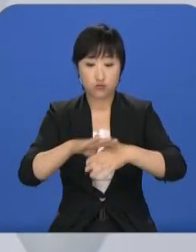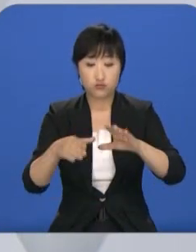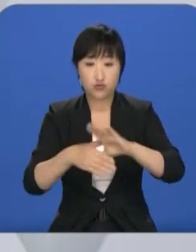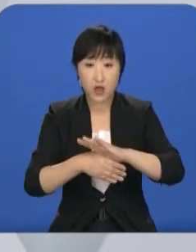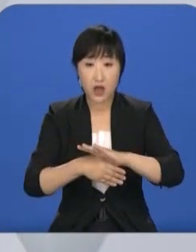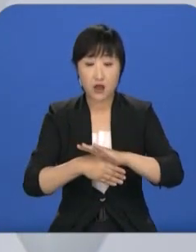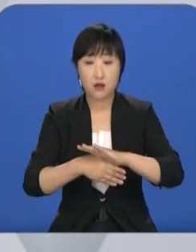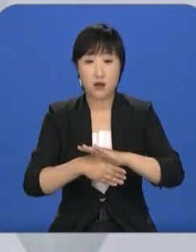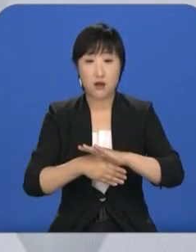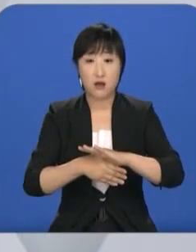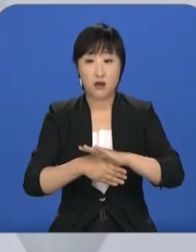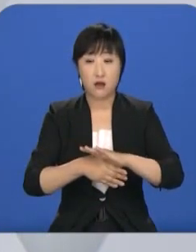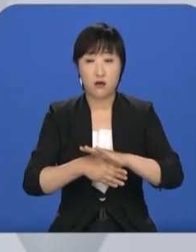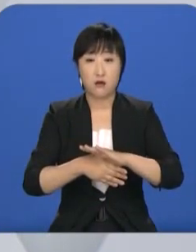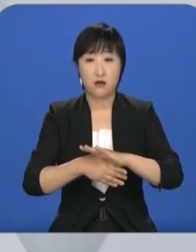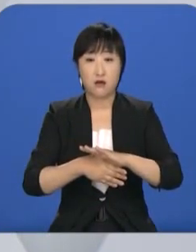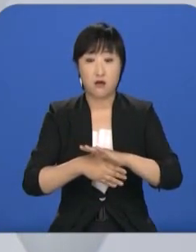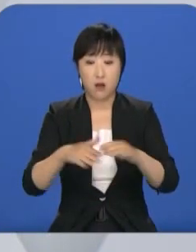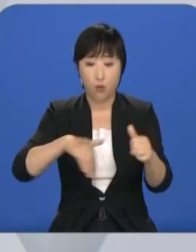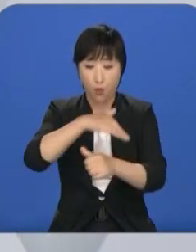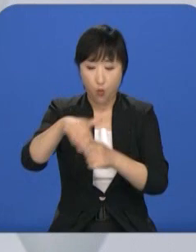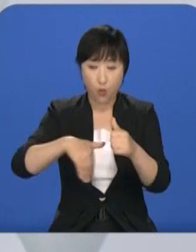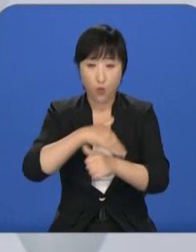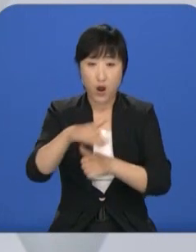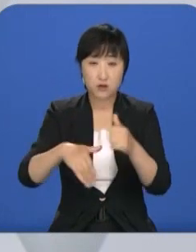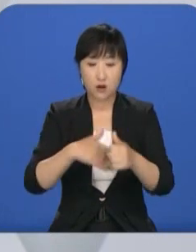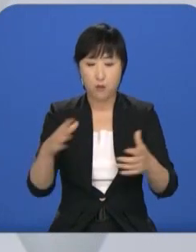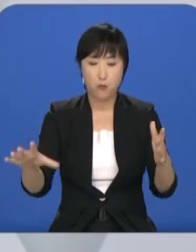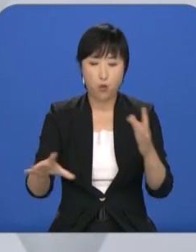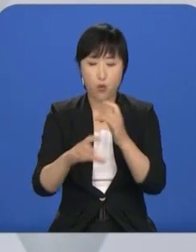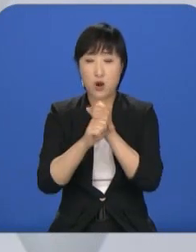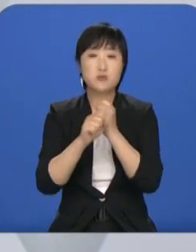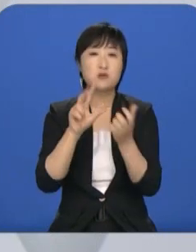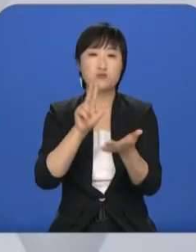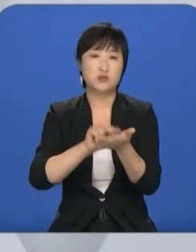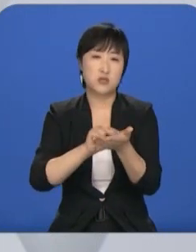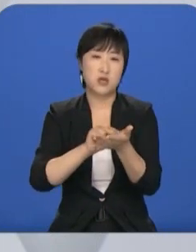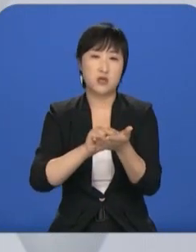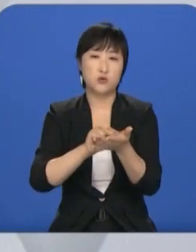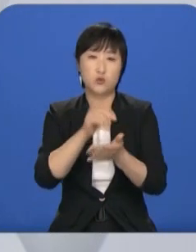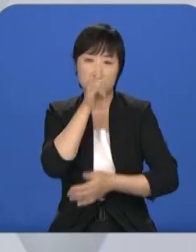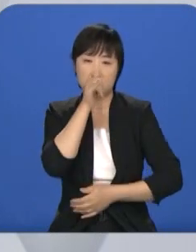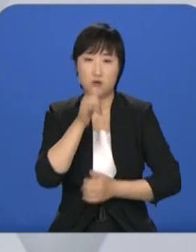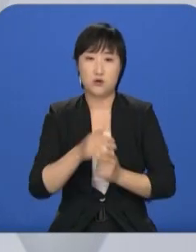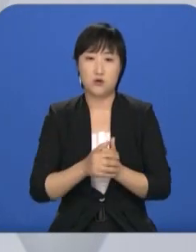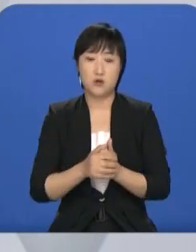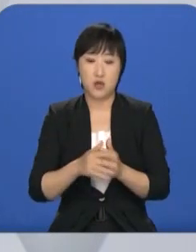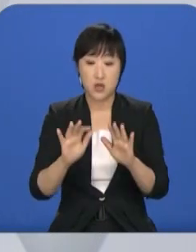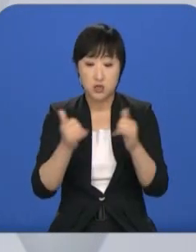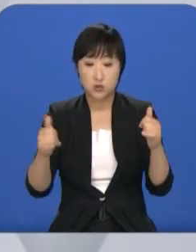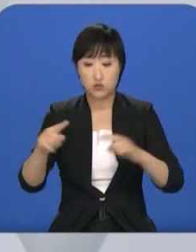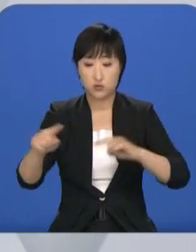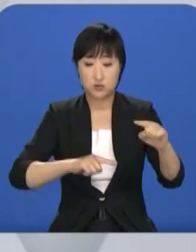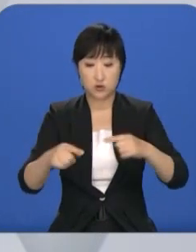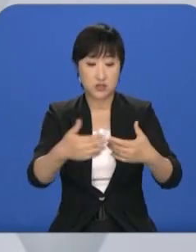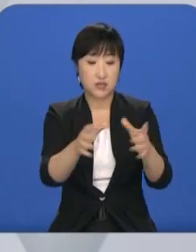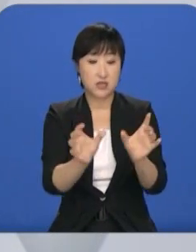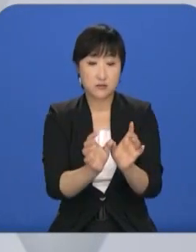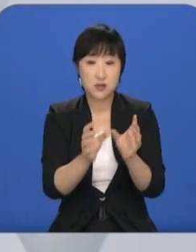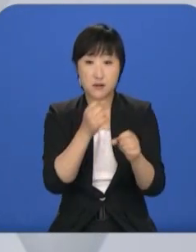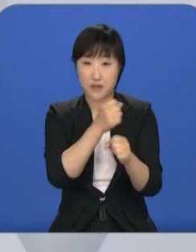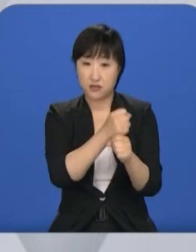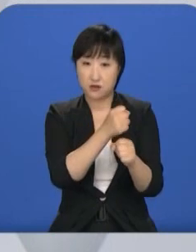문화, 1차 산업의 육성, 환경 등 복합적 문제가 있습니다. 그래서 저는 인구